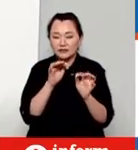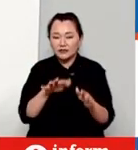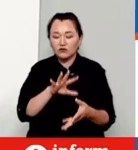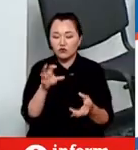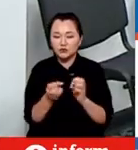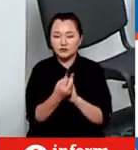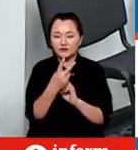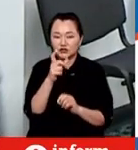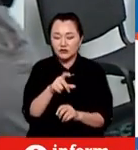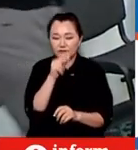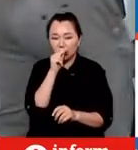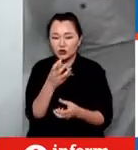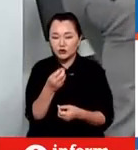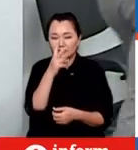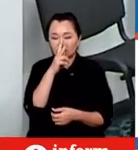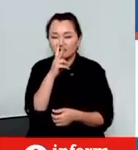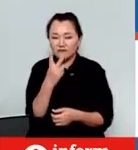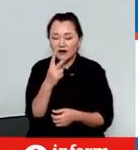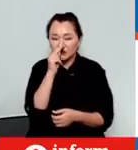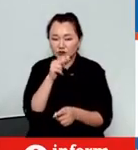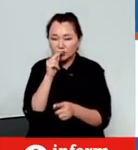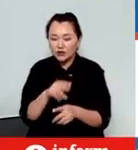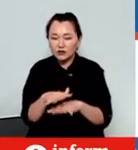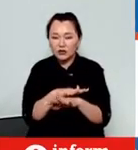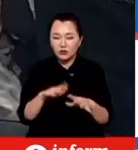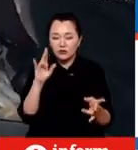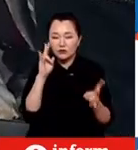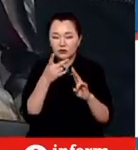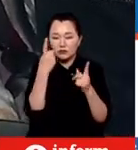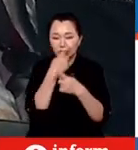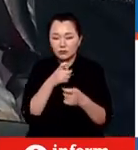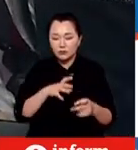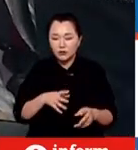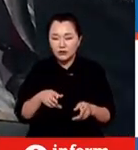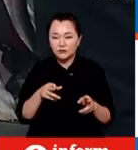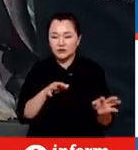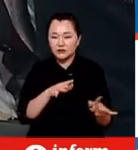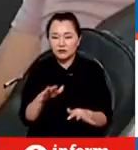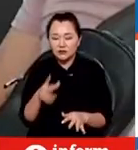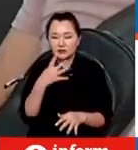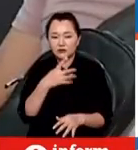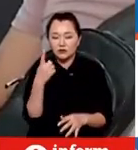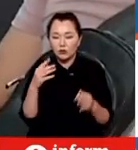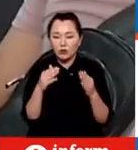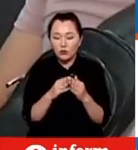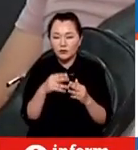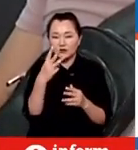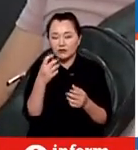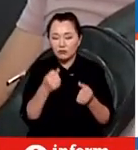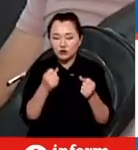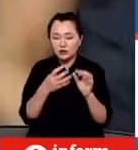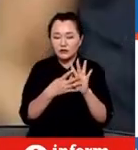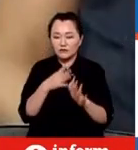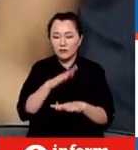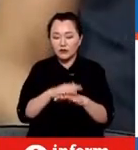12 сотталушы бар, тағы 2 айыпталушыға халықаралық іздеу жарияланған. Қылмыстық саясында 41 жылжымайтын мүлік, 3 көлік, 9